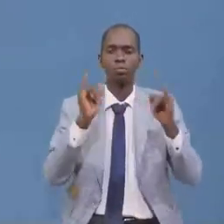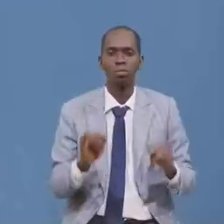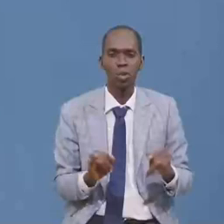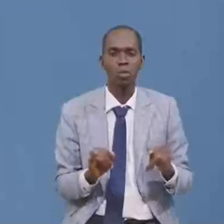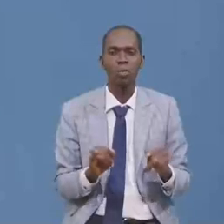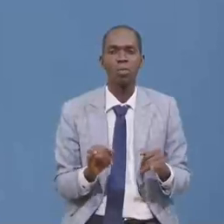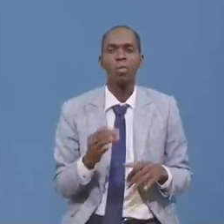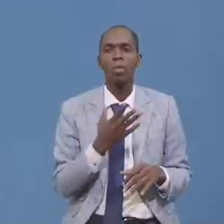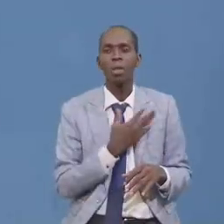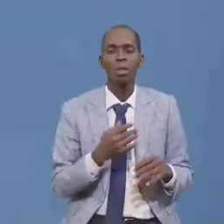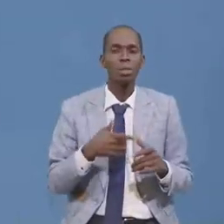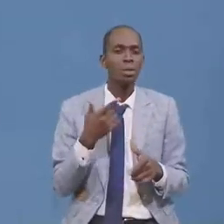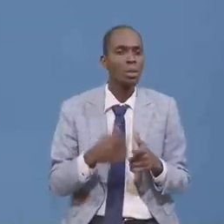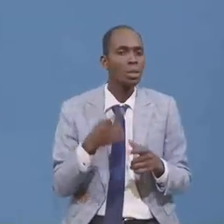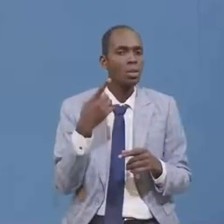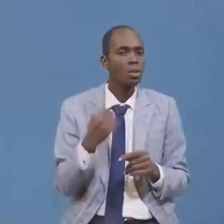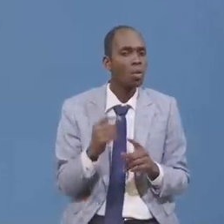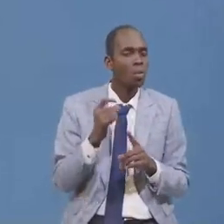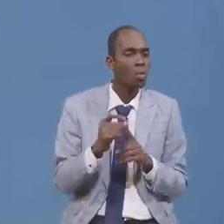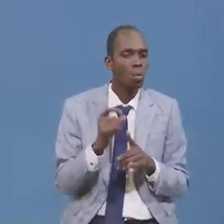Et la parole qu'il avait apprise.